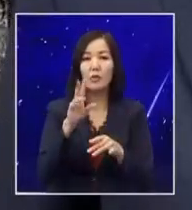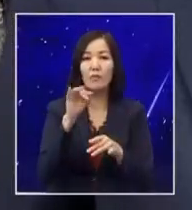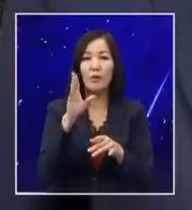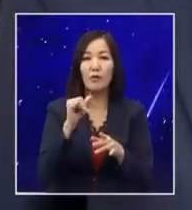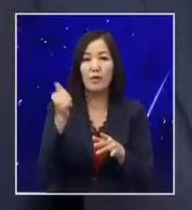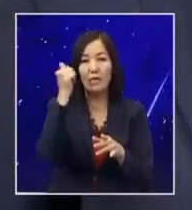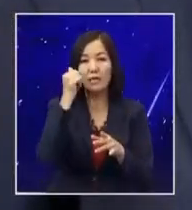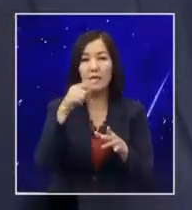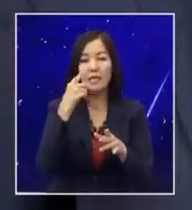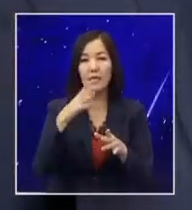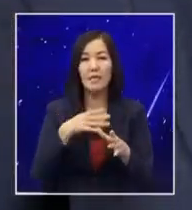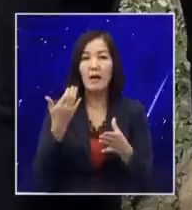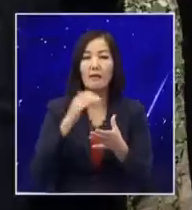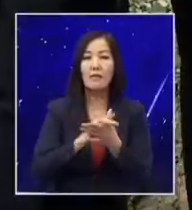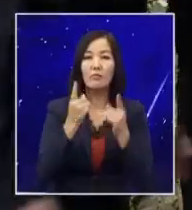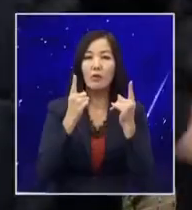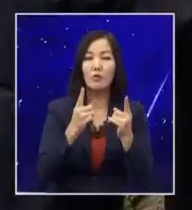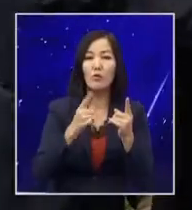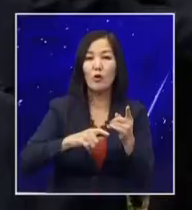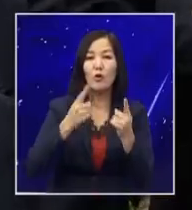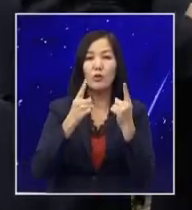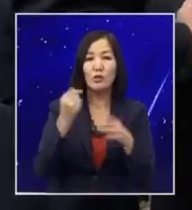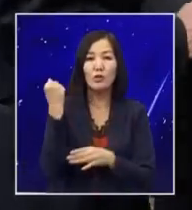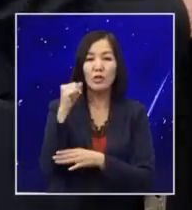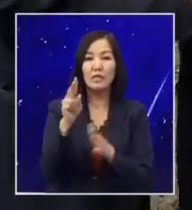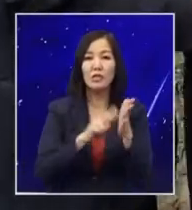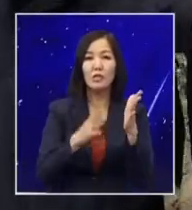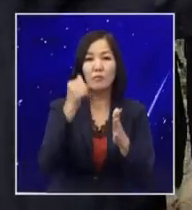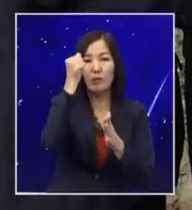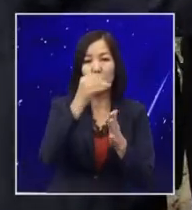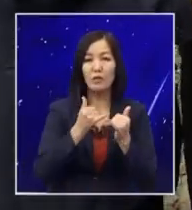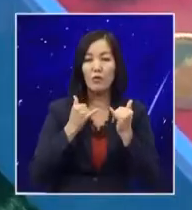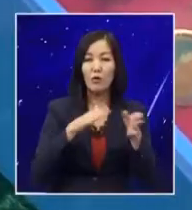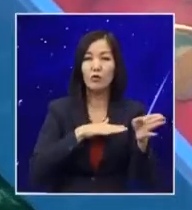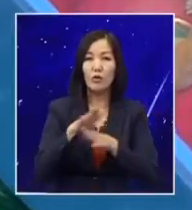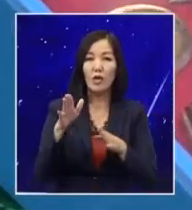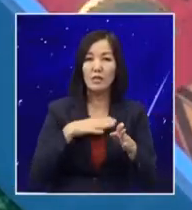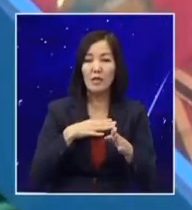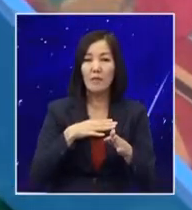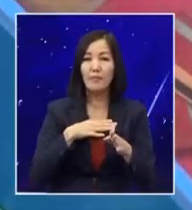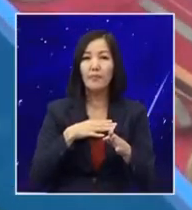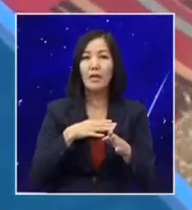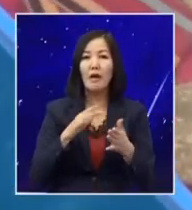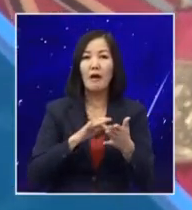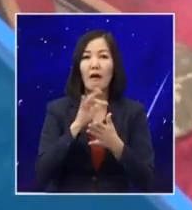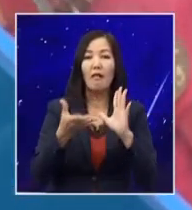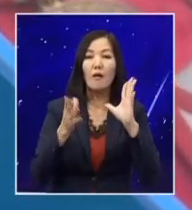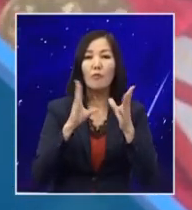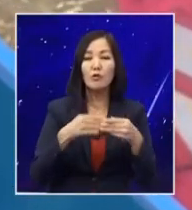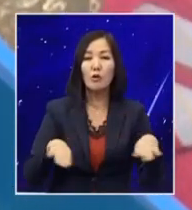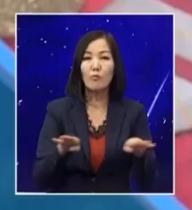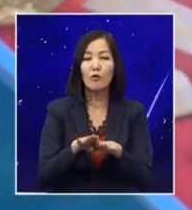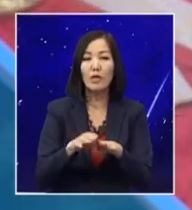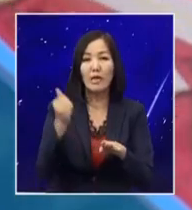жайлы естеліктер айтылды. Танымдық іс ұлы жеңістің 75 жылдығына орай жүзеге асырылып отыр. Атап өтерлігі, қала